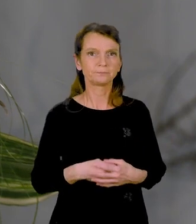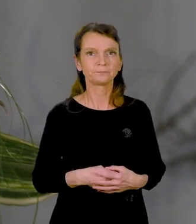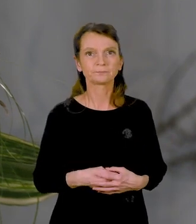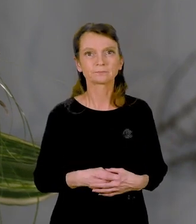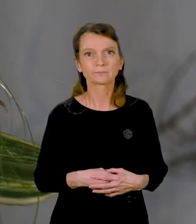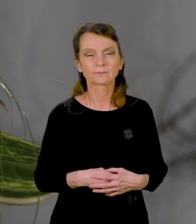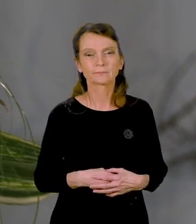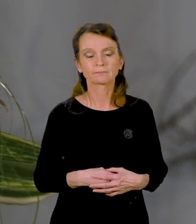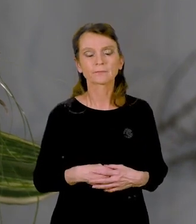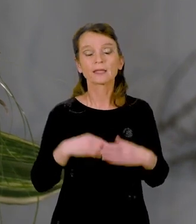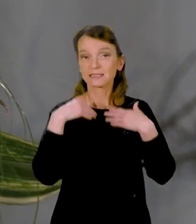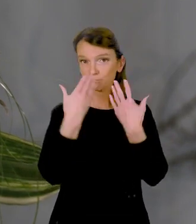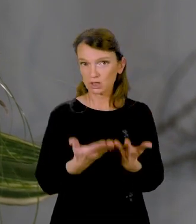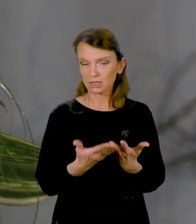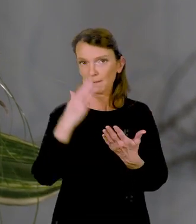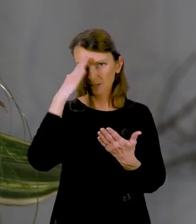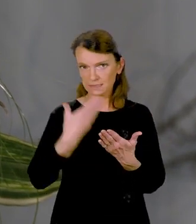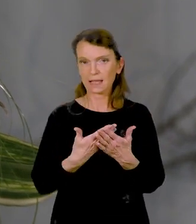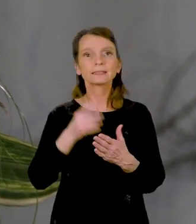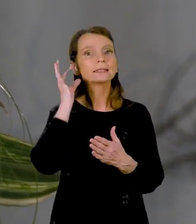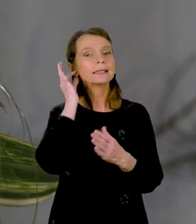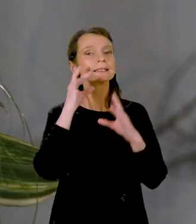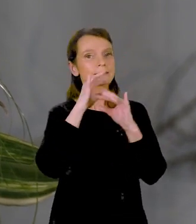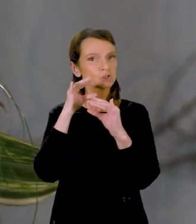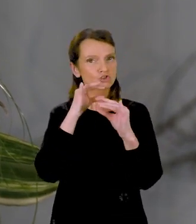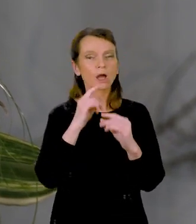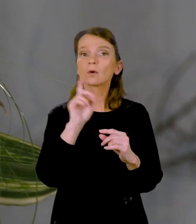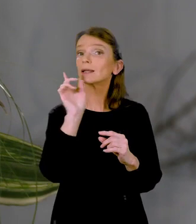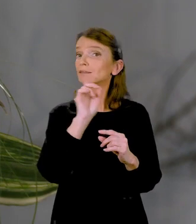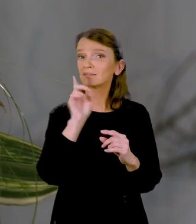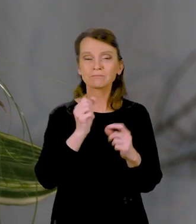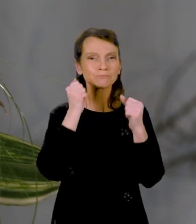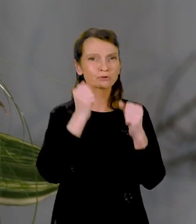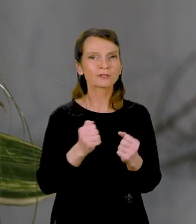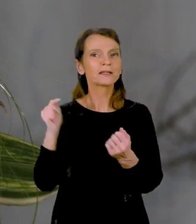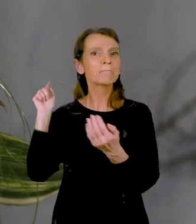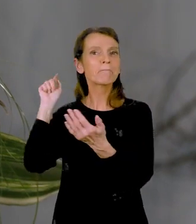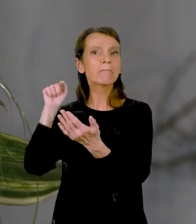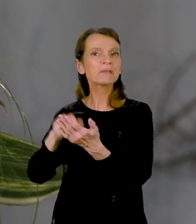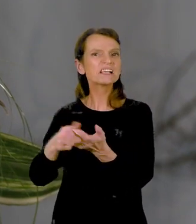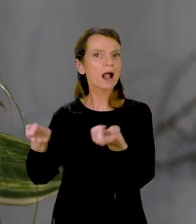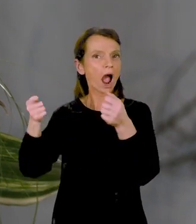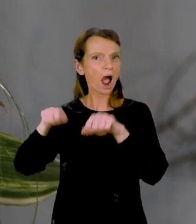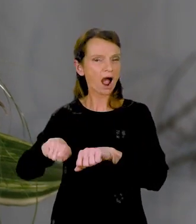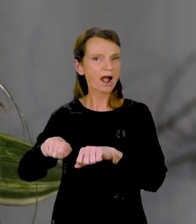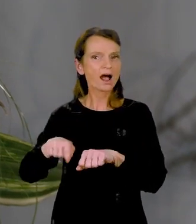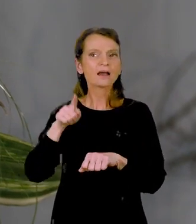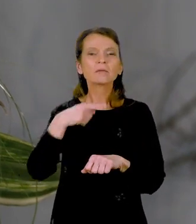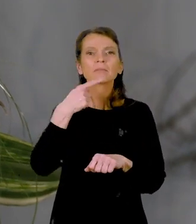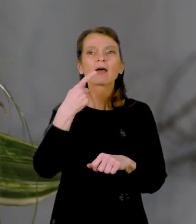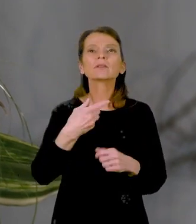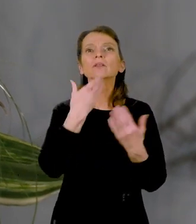S podelitvijo priznanja Deklica s piščalko ni postavljena pika na konec stavka, ki pripoveduje o razmerju prejemnikov priznanja s Kočevci.